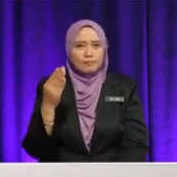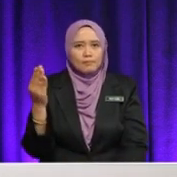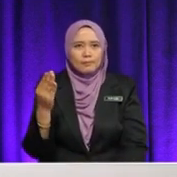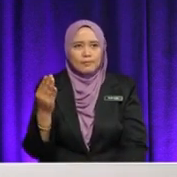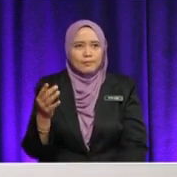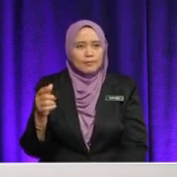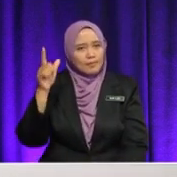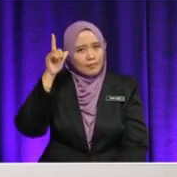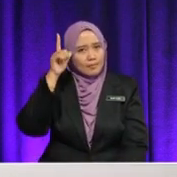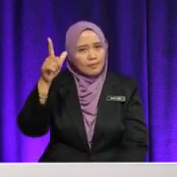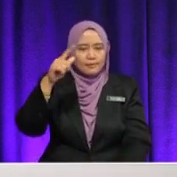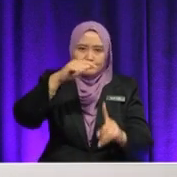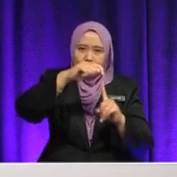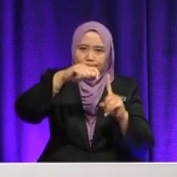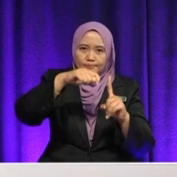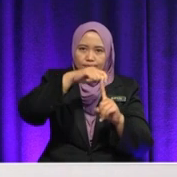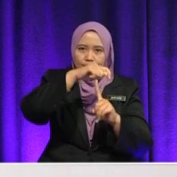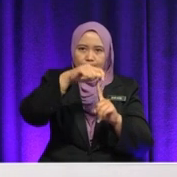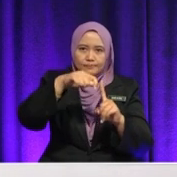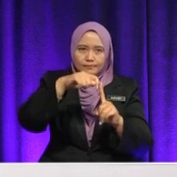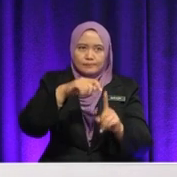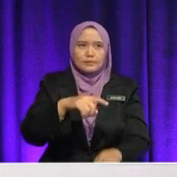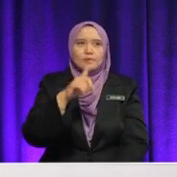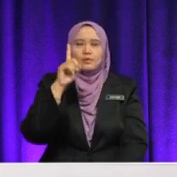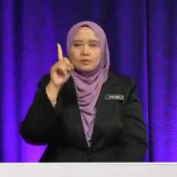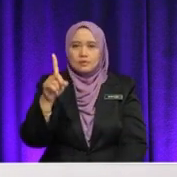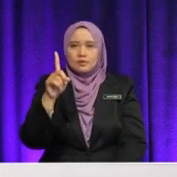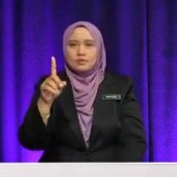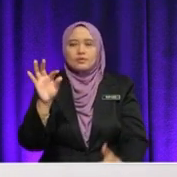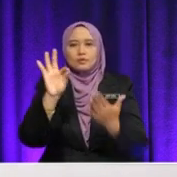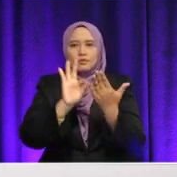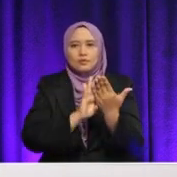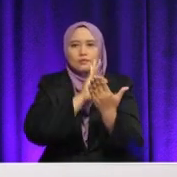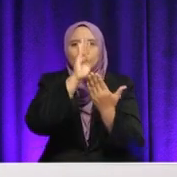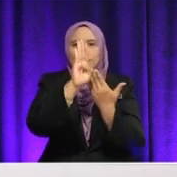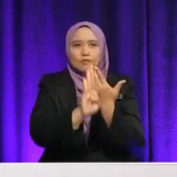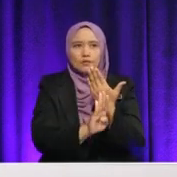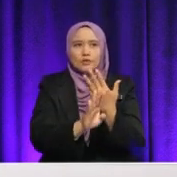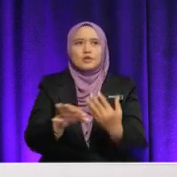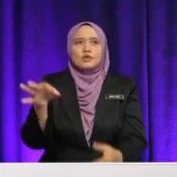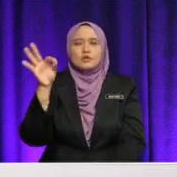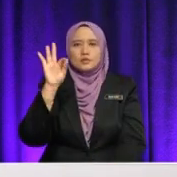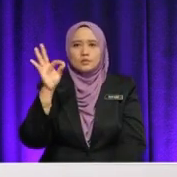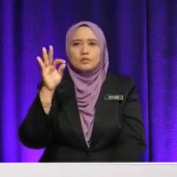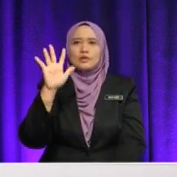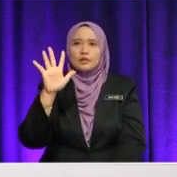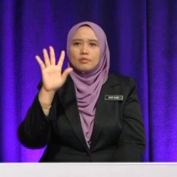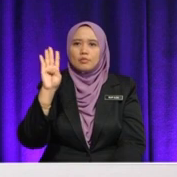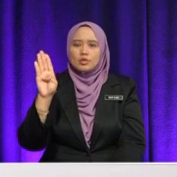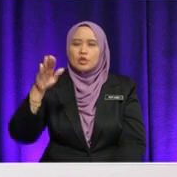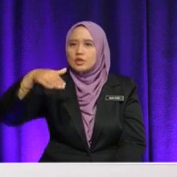sejarah kita ngelihat tarik gile jadi disini tadinya adalah pada satu Februari 1954 Rose sebelum merdeka